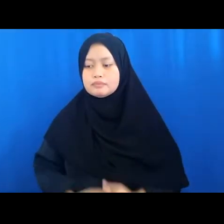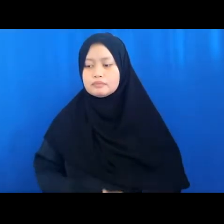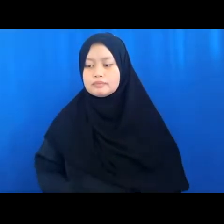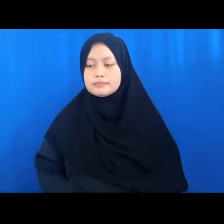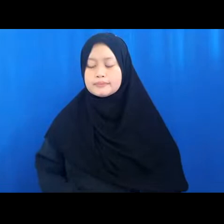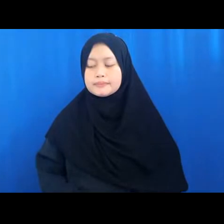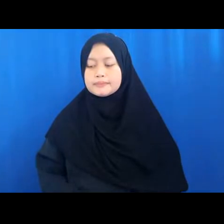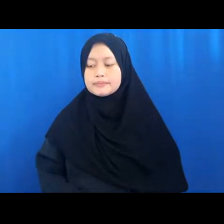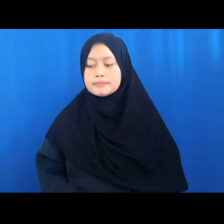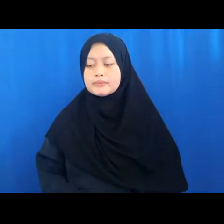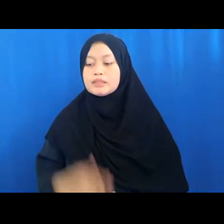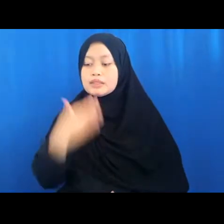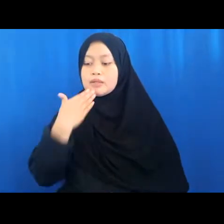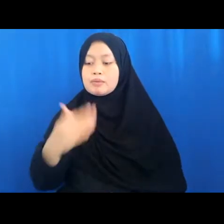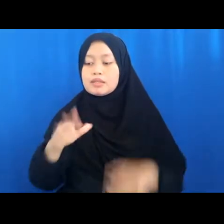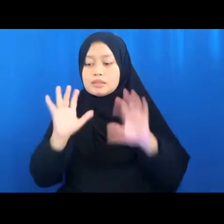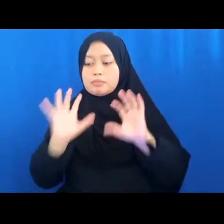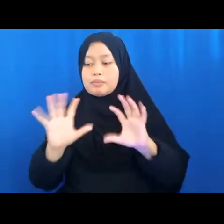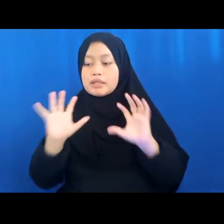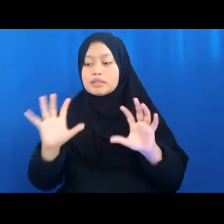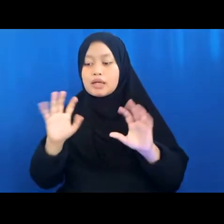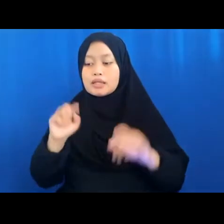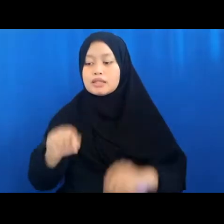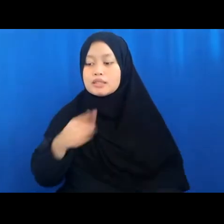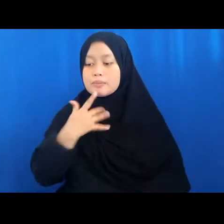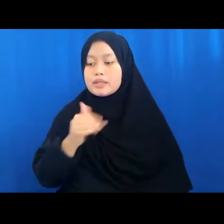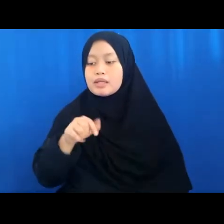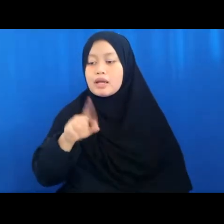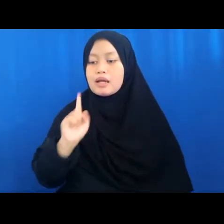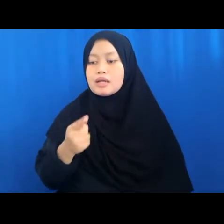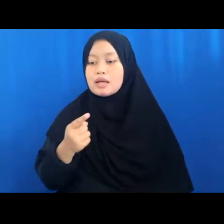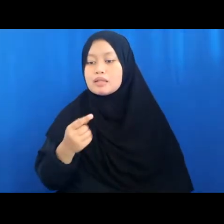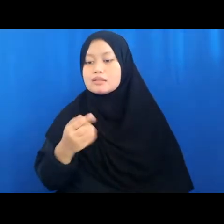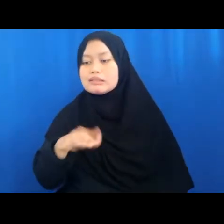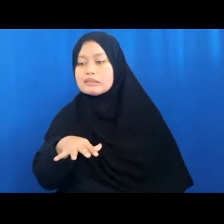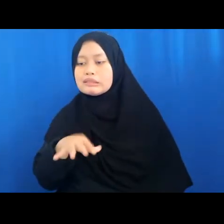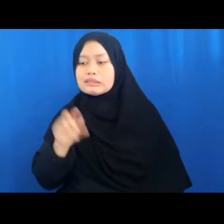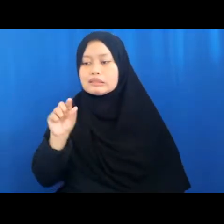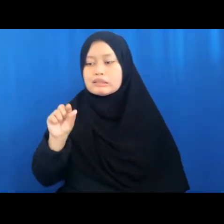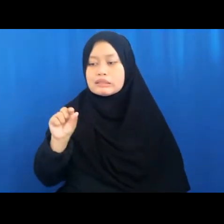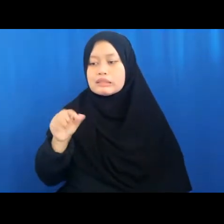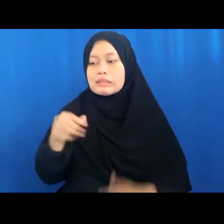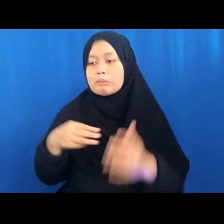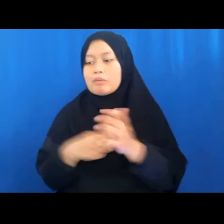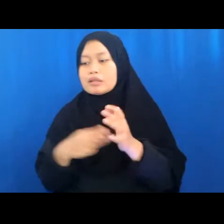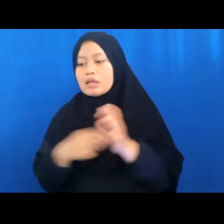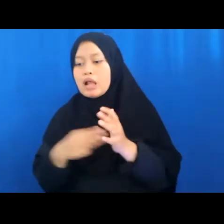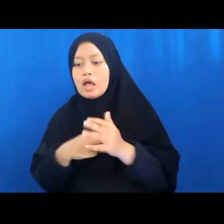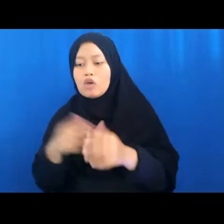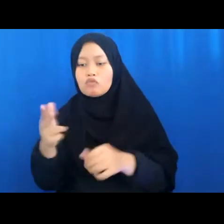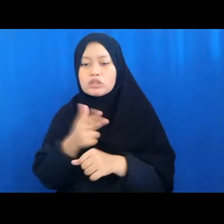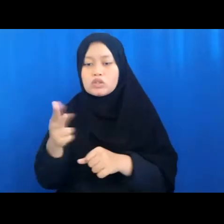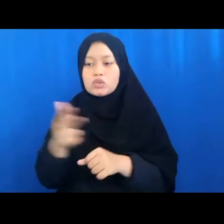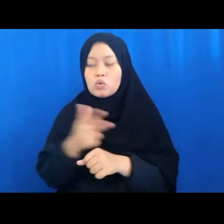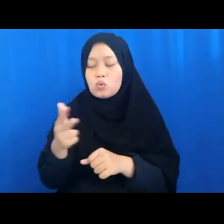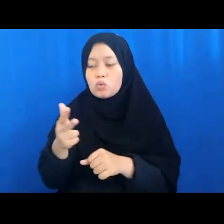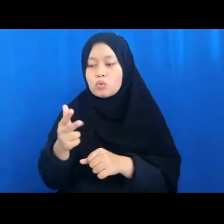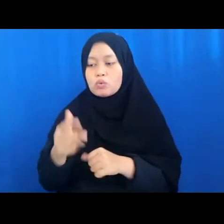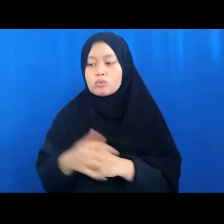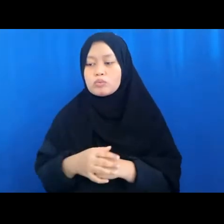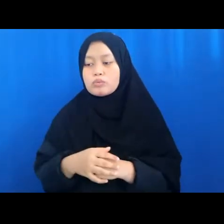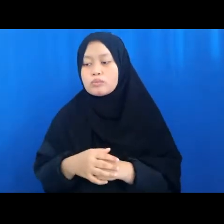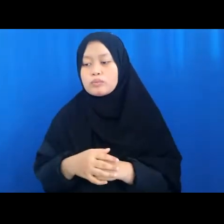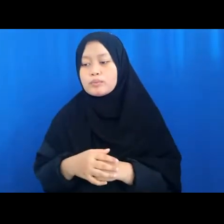Baik terima kasih banyak ini kayaknya saya ada sedikit trouble di videonya om